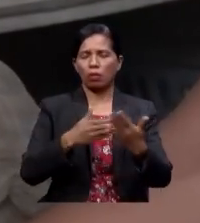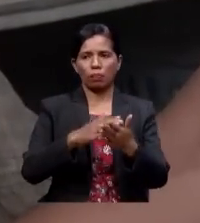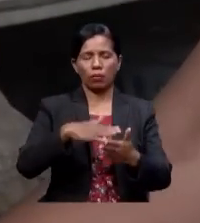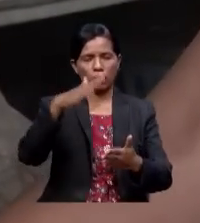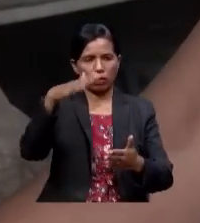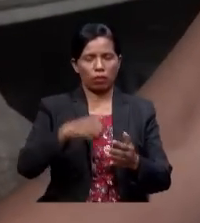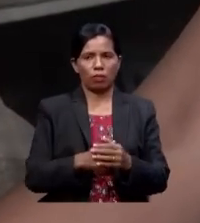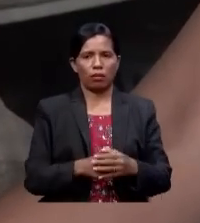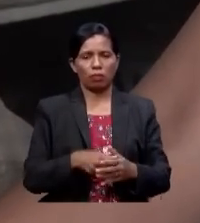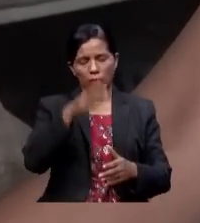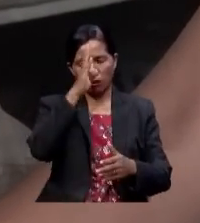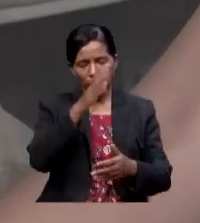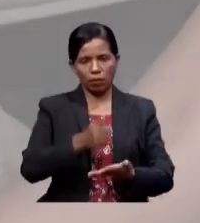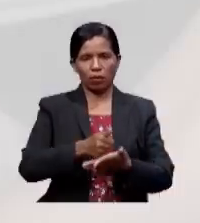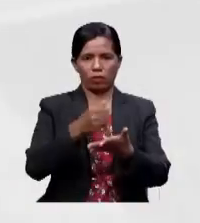ita.